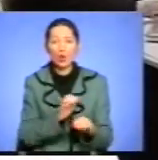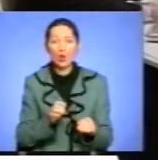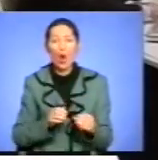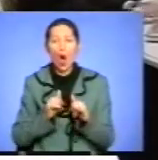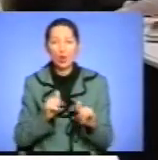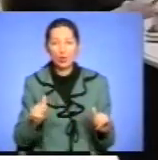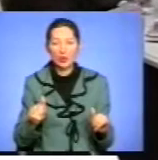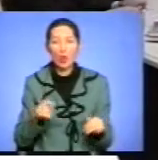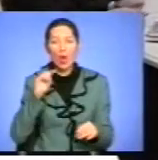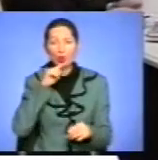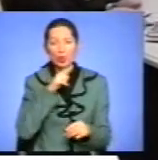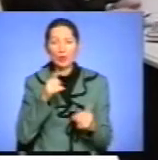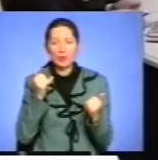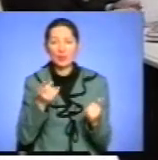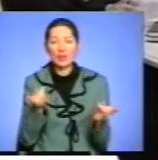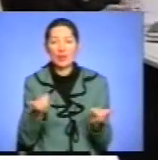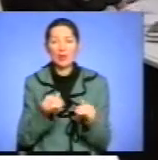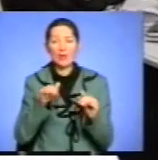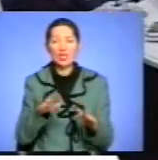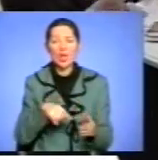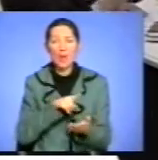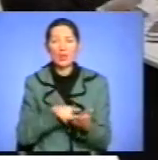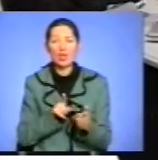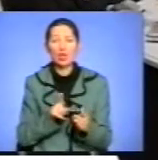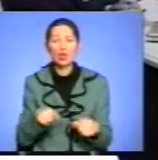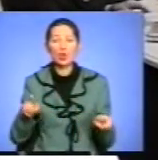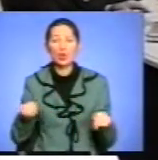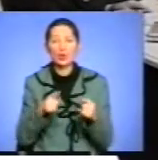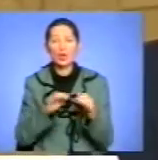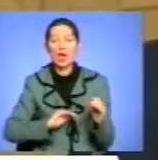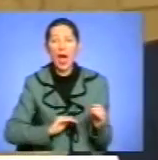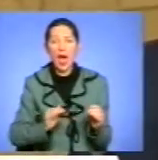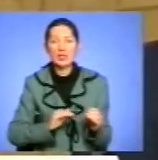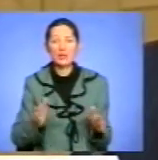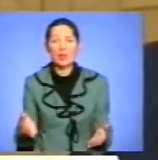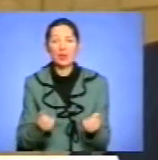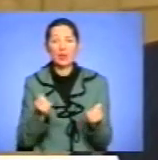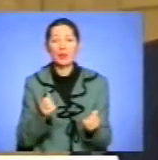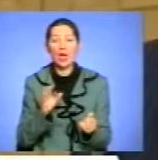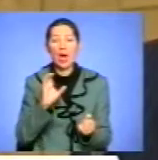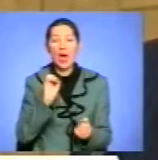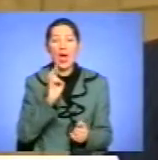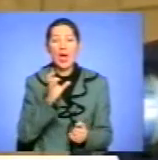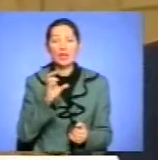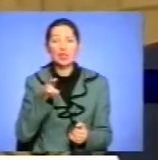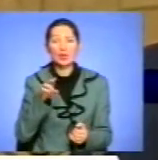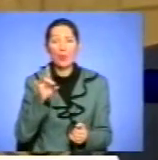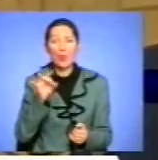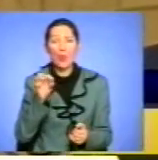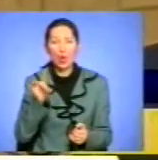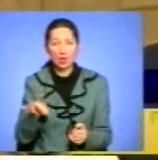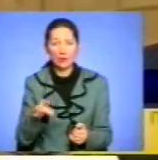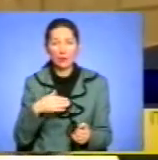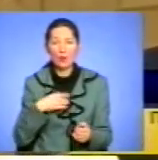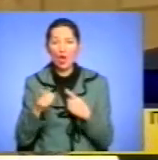прем'єр, необхідно вирішити питання щодо створення агентства з підтримки експорту. Мы с вами говорили, я вот внимательно читал предложение